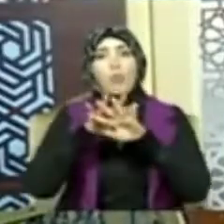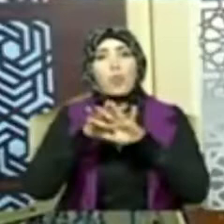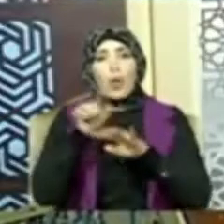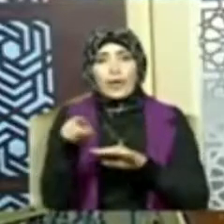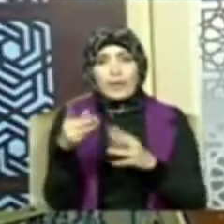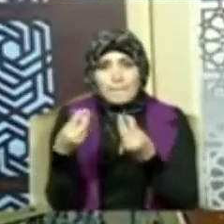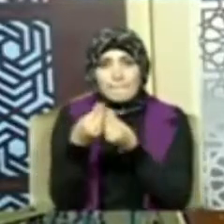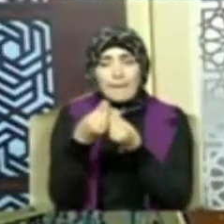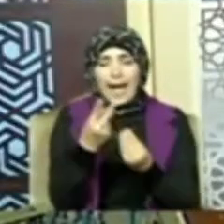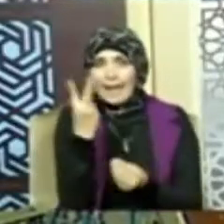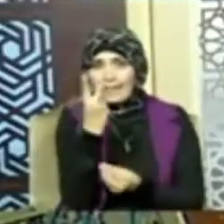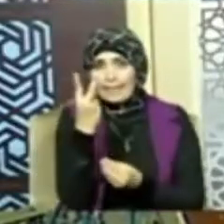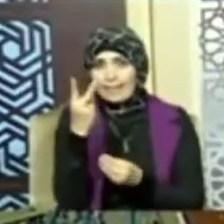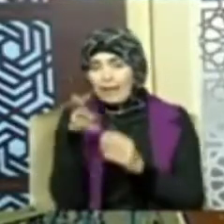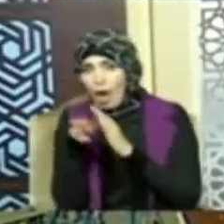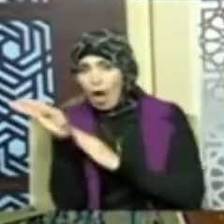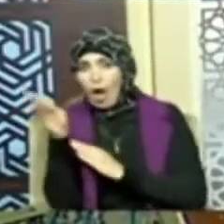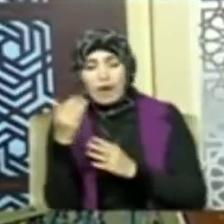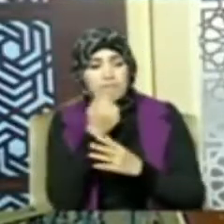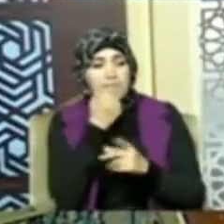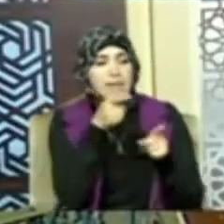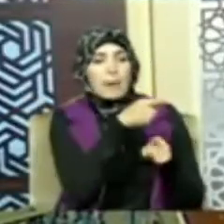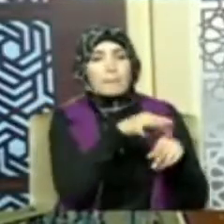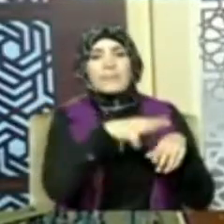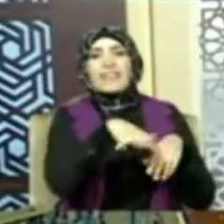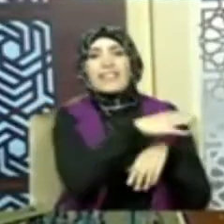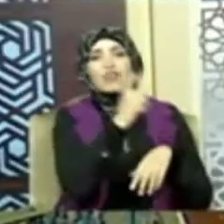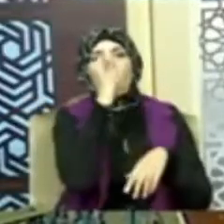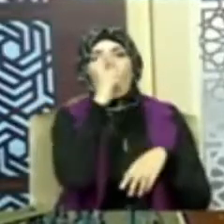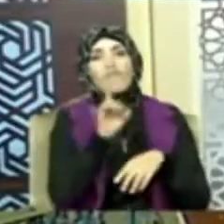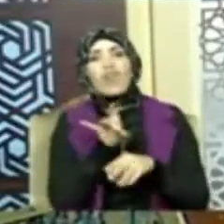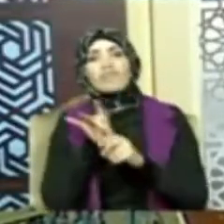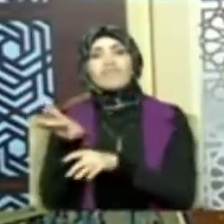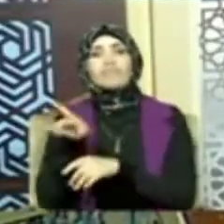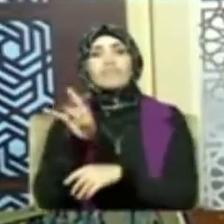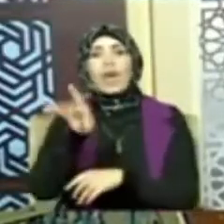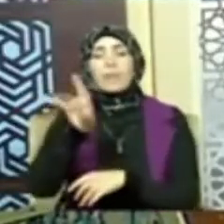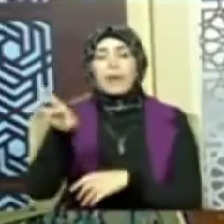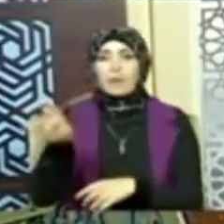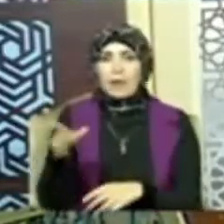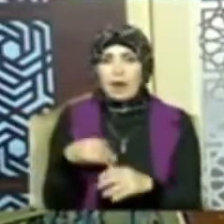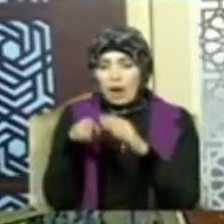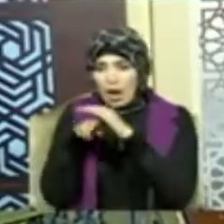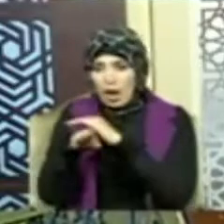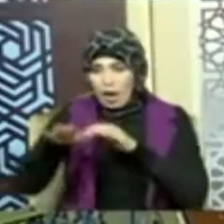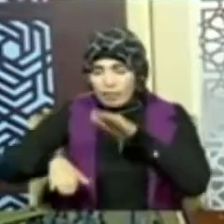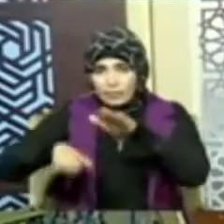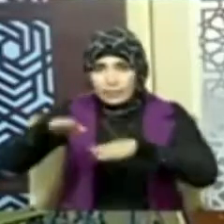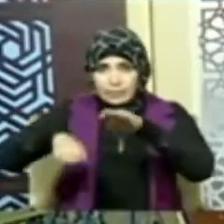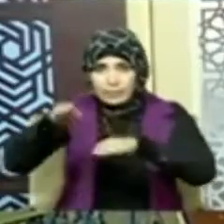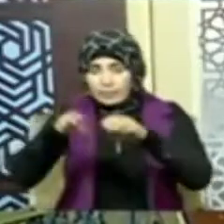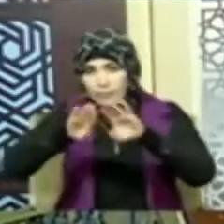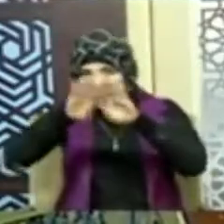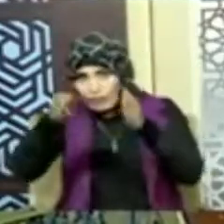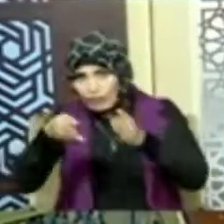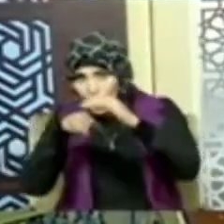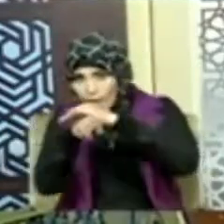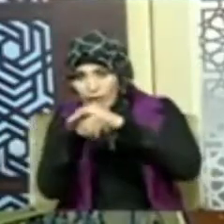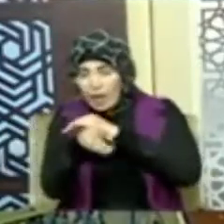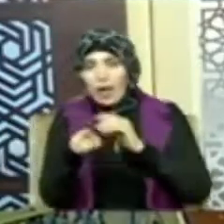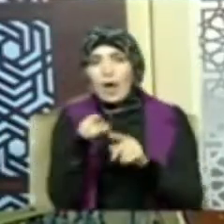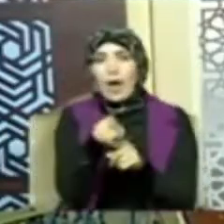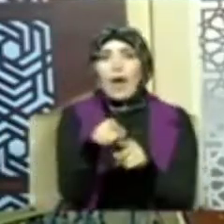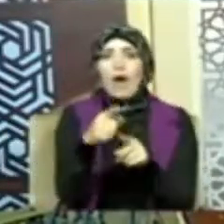يا رسول الله، لو نظر أحدهم تحت قدميه لرآنا. فيجيبه